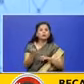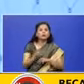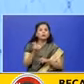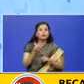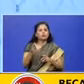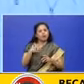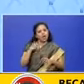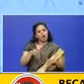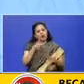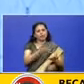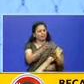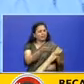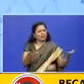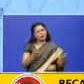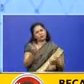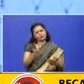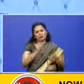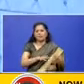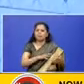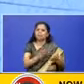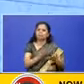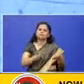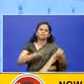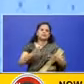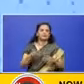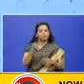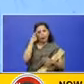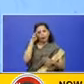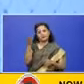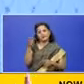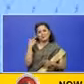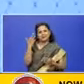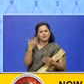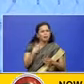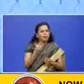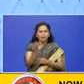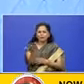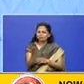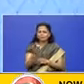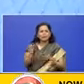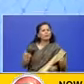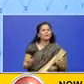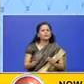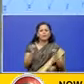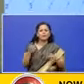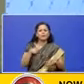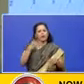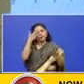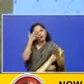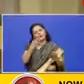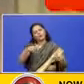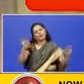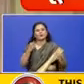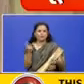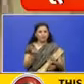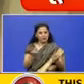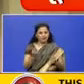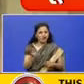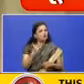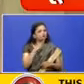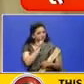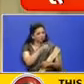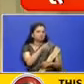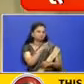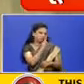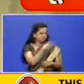ला रखी है सर, सब यूज कर रहे हैं हम आपकी वजह से सर। बिल आता ही नहीं है तो हम फ्री माइंड से सब यूज कर सकते हैं ना। ये बात सही है,